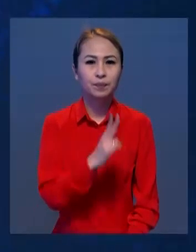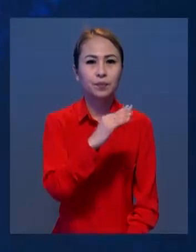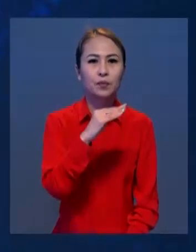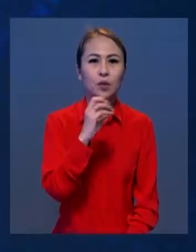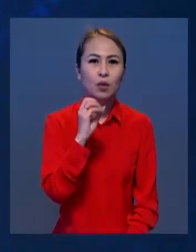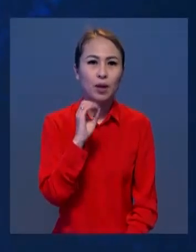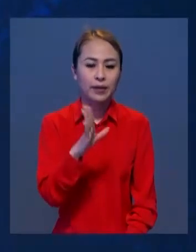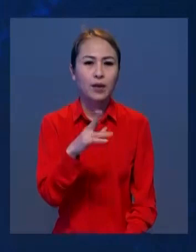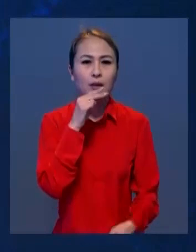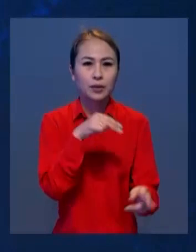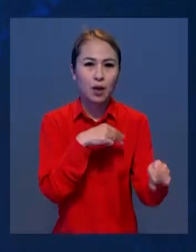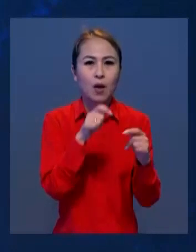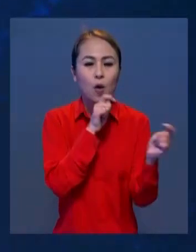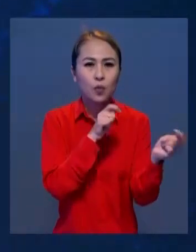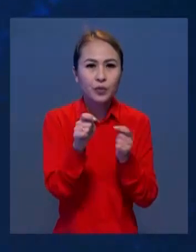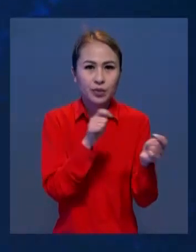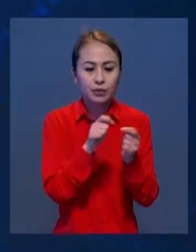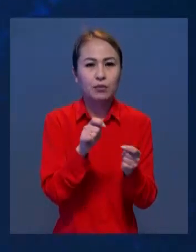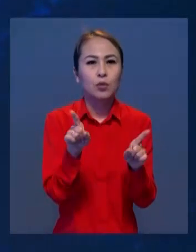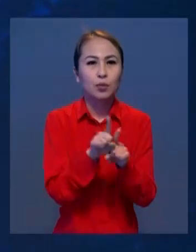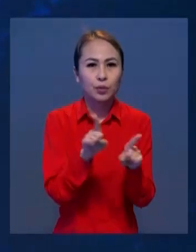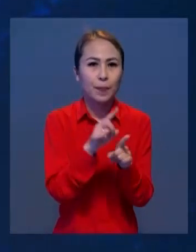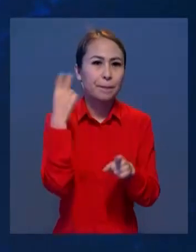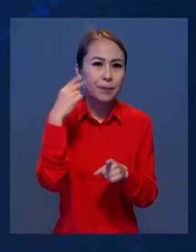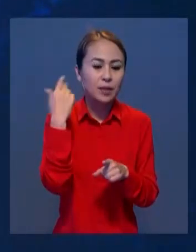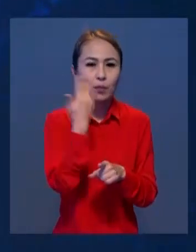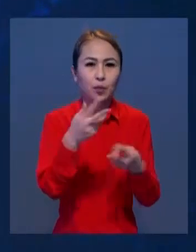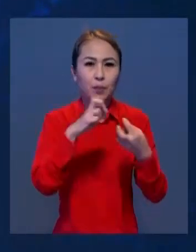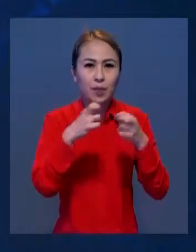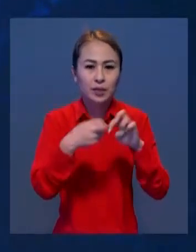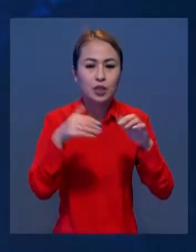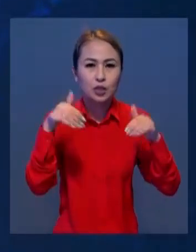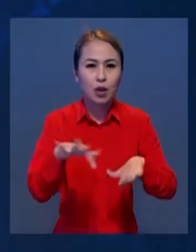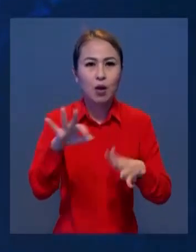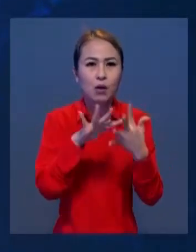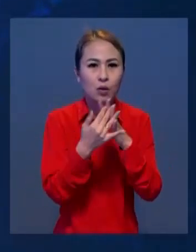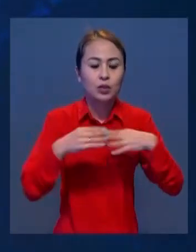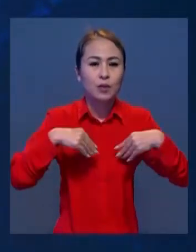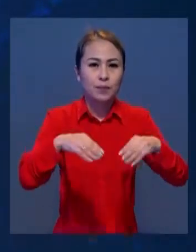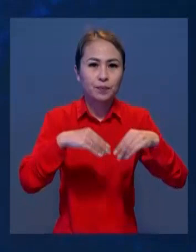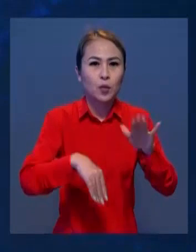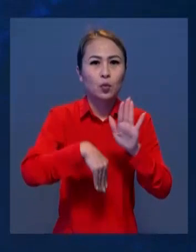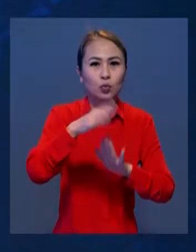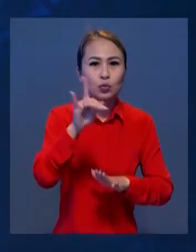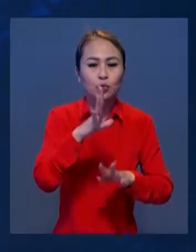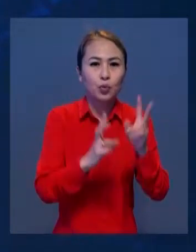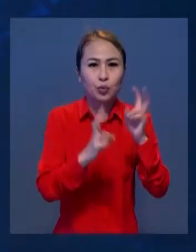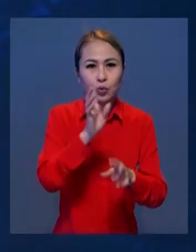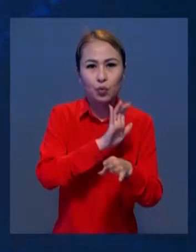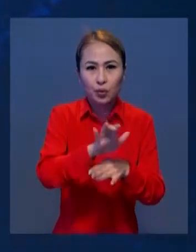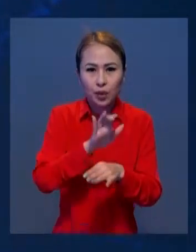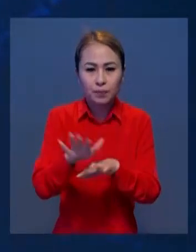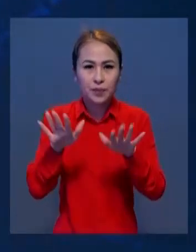Қасым Жомарт Тоқаев азық түлік қауіпсіздігіне де тоқталды. Президент бұл мәселені шешуде ауыл шаруашылығы өнімділігін арттыру мен өңдеуші